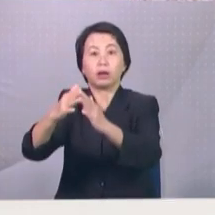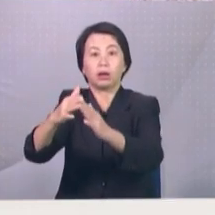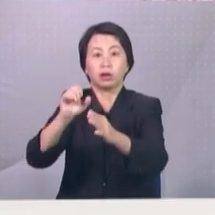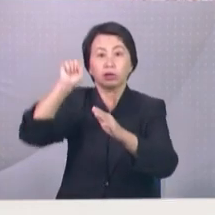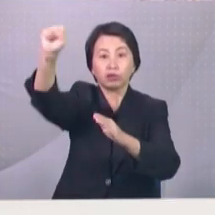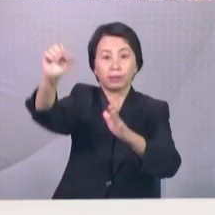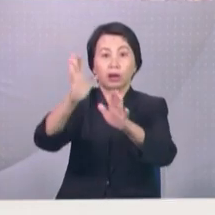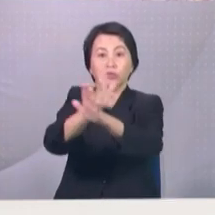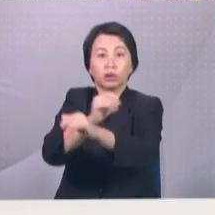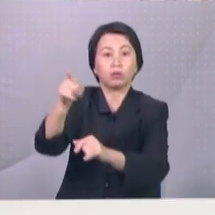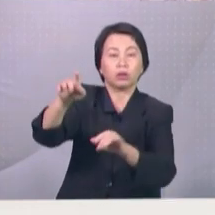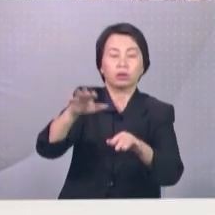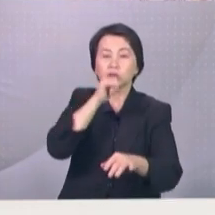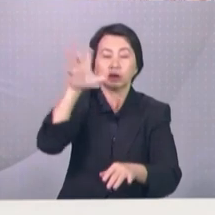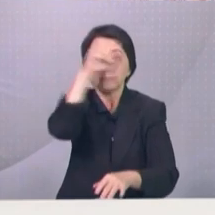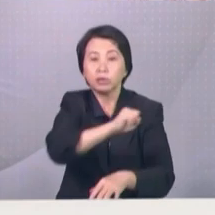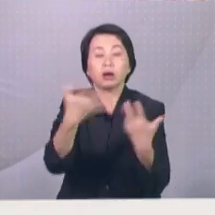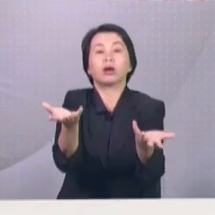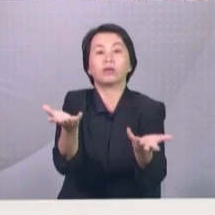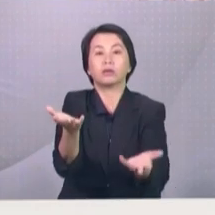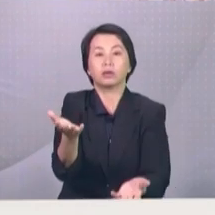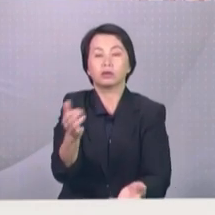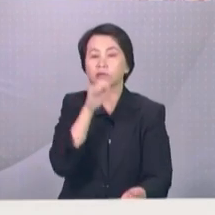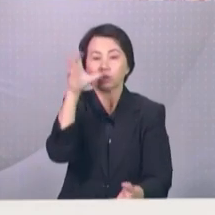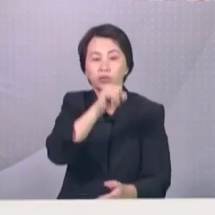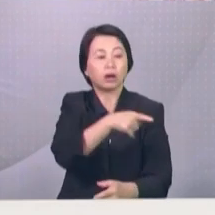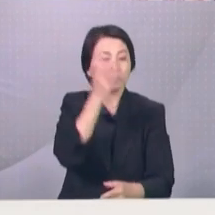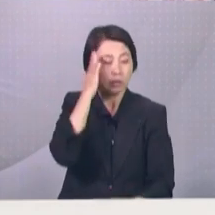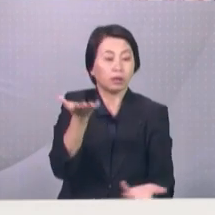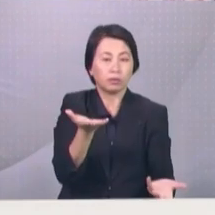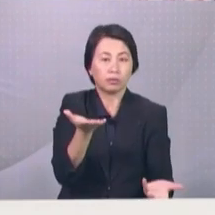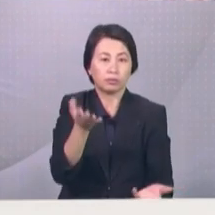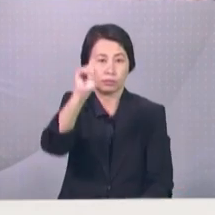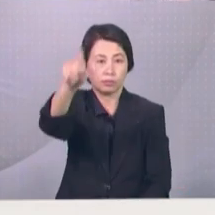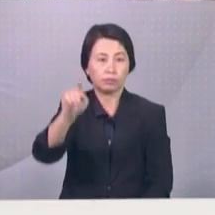di Sabah dan Sarawak, tidak tercicir dengan keadaan sekarang ini? Terima kasih.